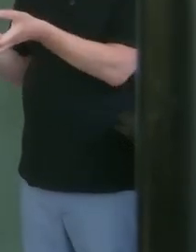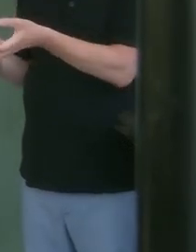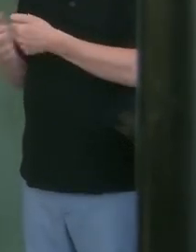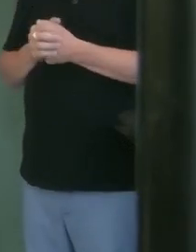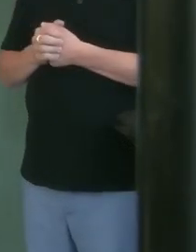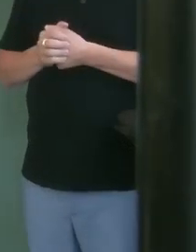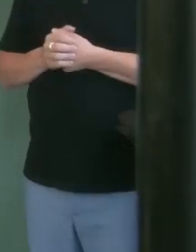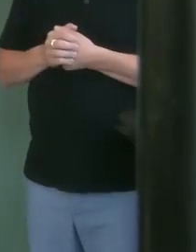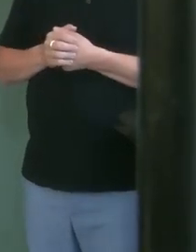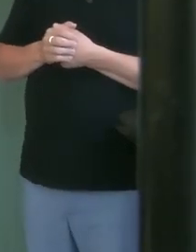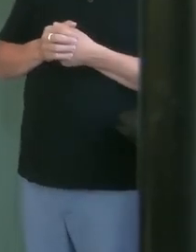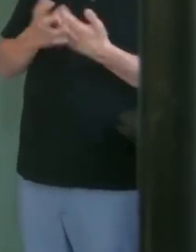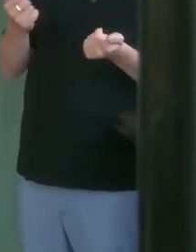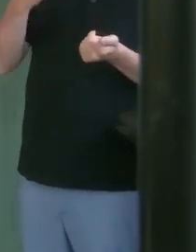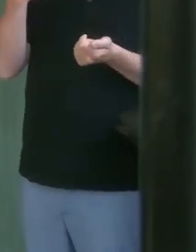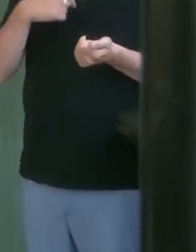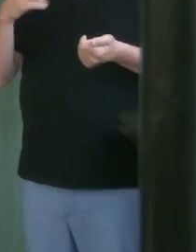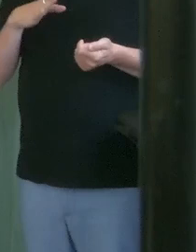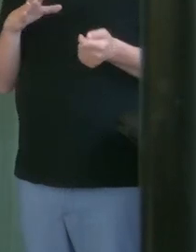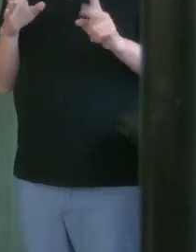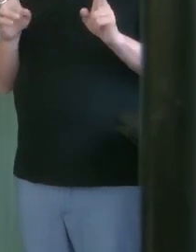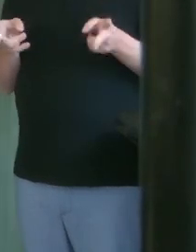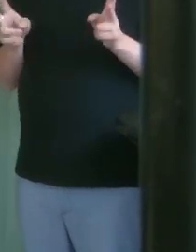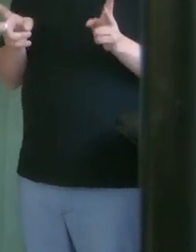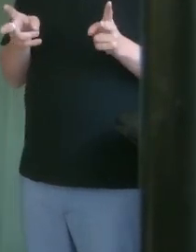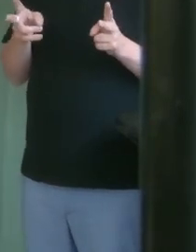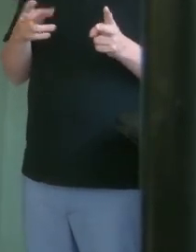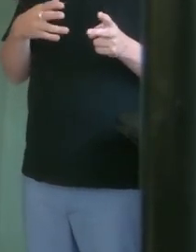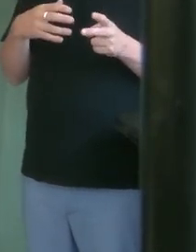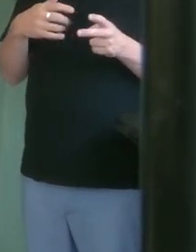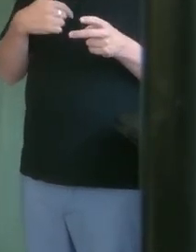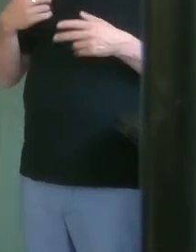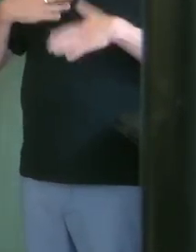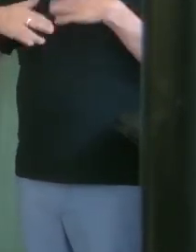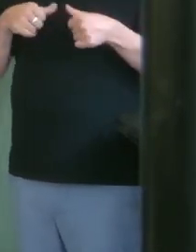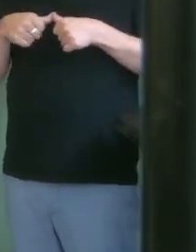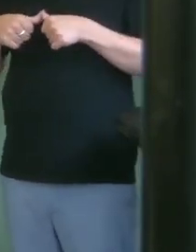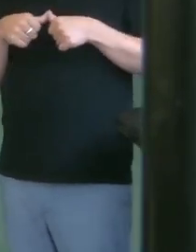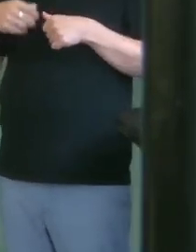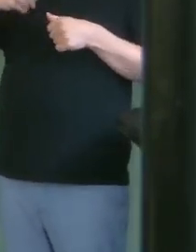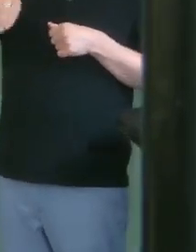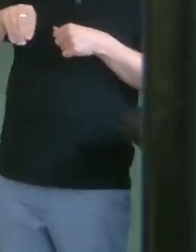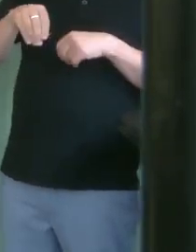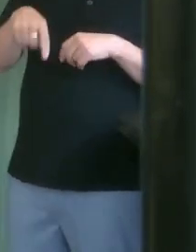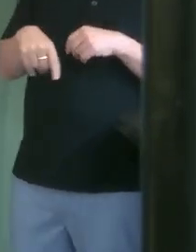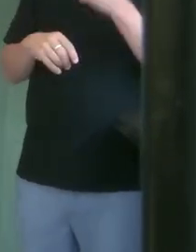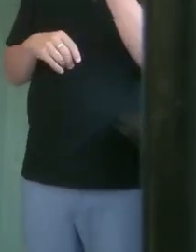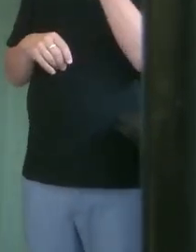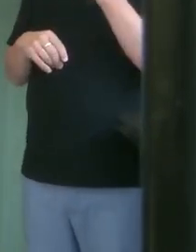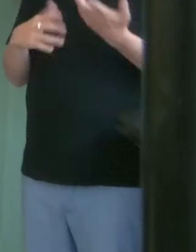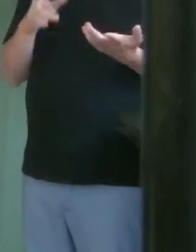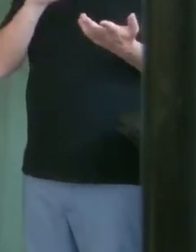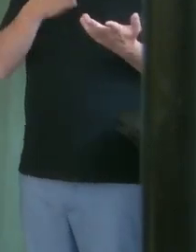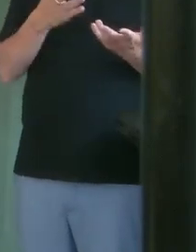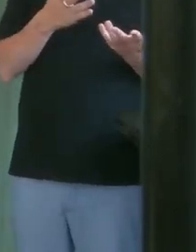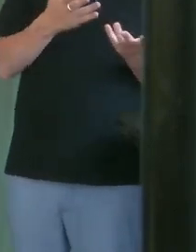vi ha det så här nu eller bör vi som intresseorganisationer lägga manken till nu? och få in det här i det nya. Vad säger du? Lili, du viftar jag här. Jag